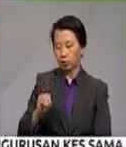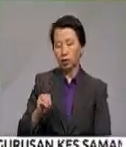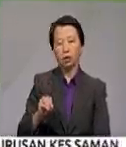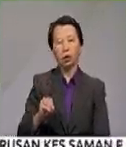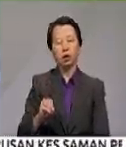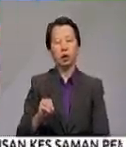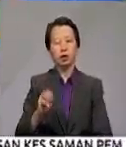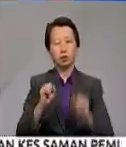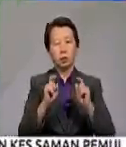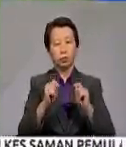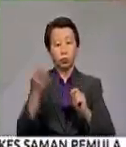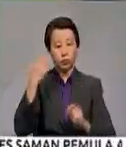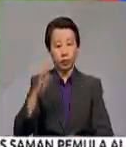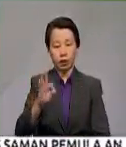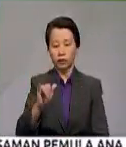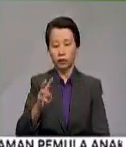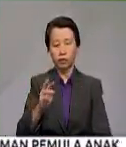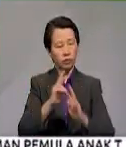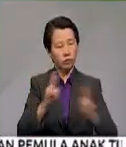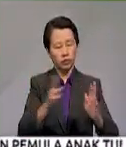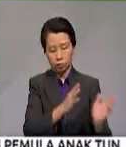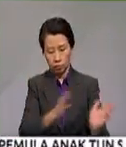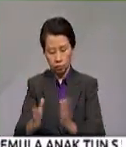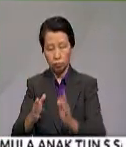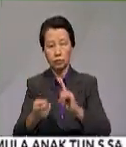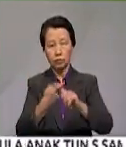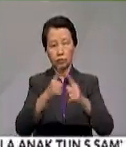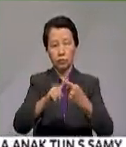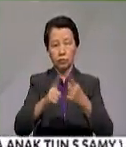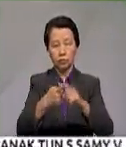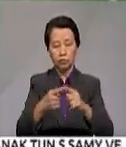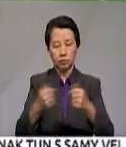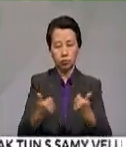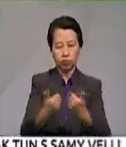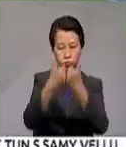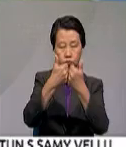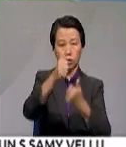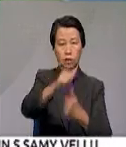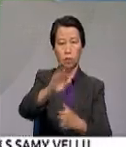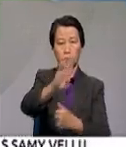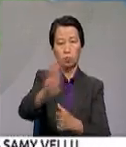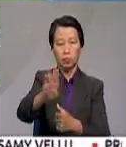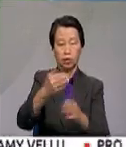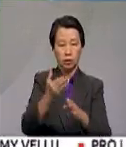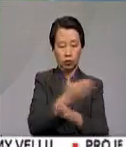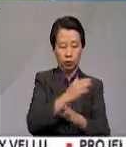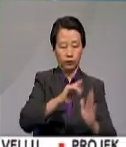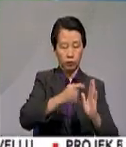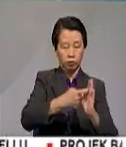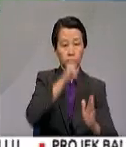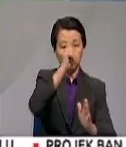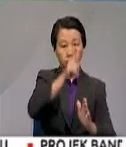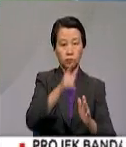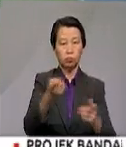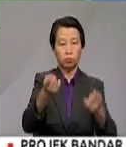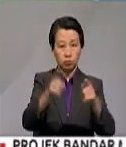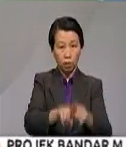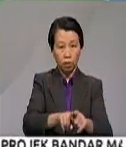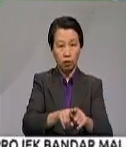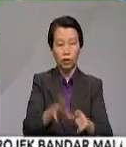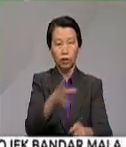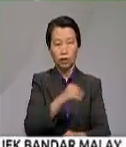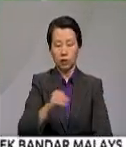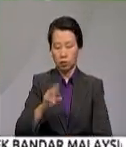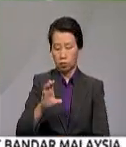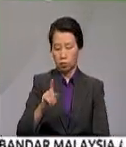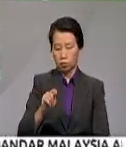Sabtu lepas berkata FM sedia mengatur perlawanan persahabatan menentang pasukan Asia Barat sebelum perlawanan sebenar berlangsung dalam pada itu